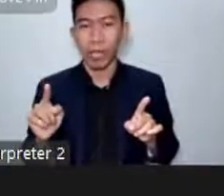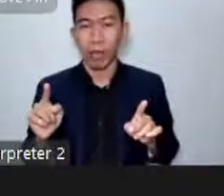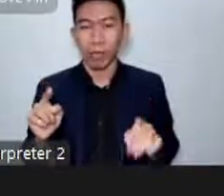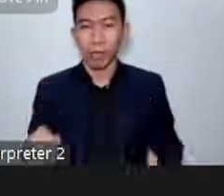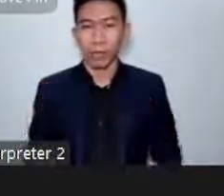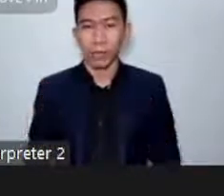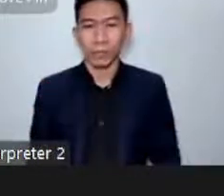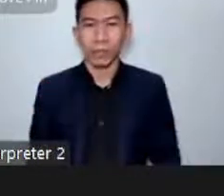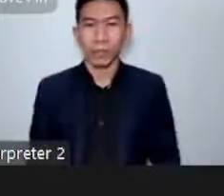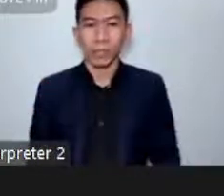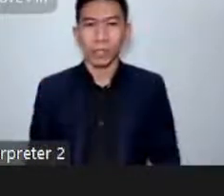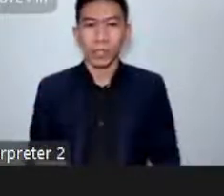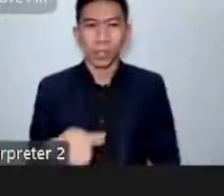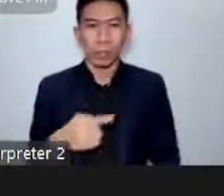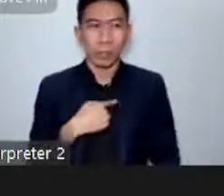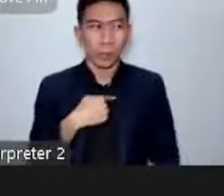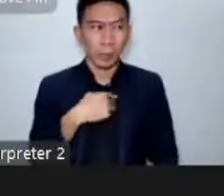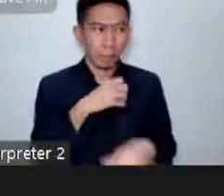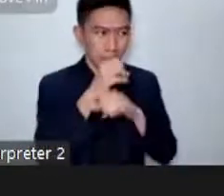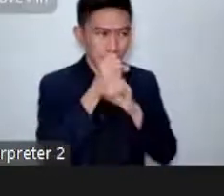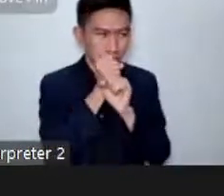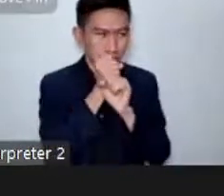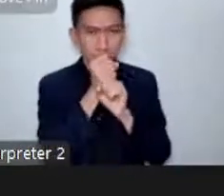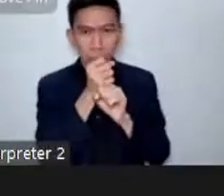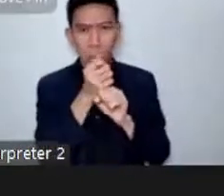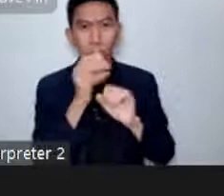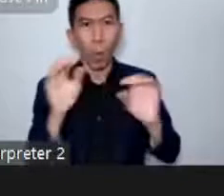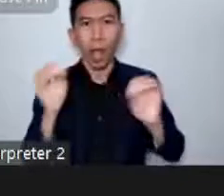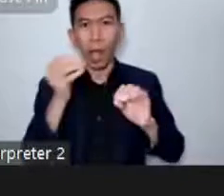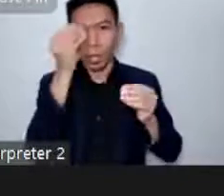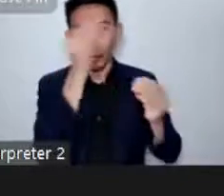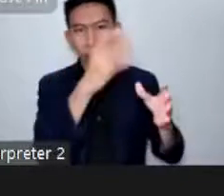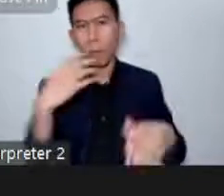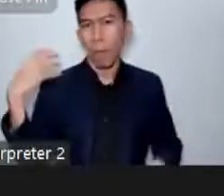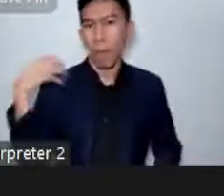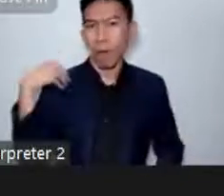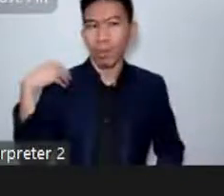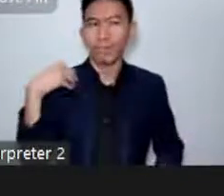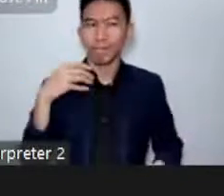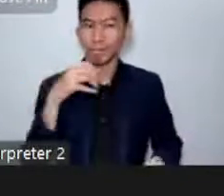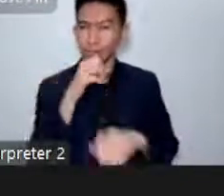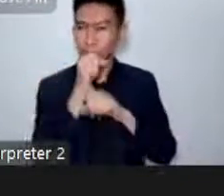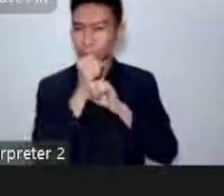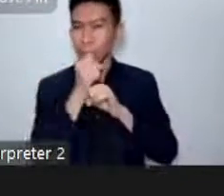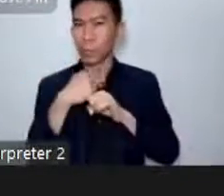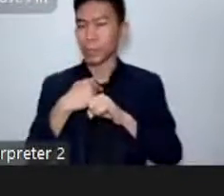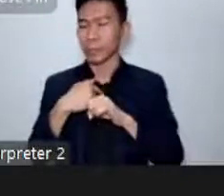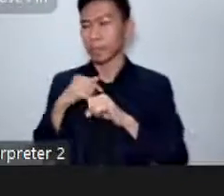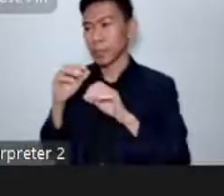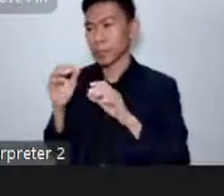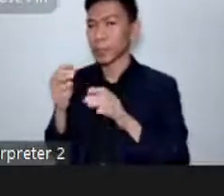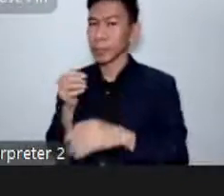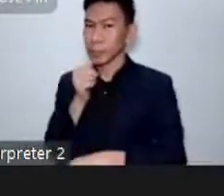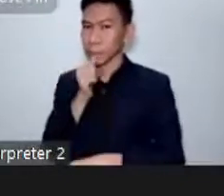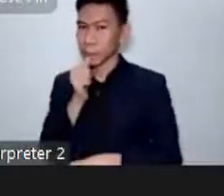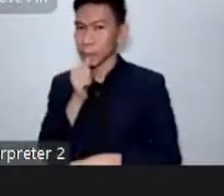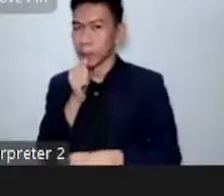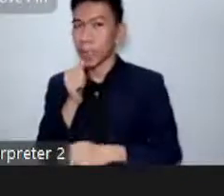ayaw po pong malalaman ng amo ko po, tuloy-tuloy po pa rin tinatago.